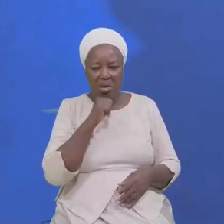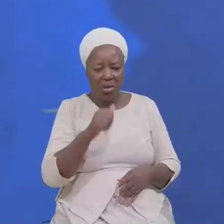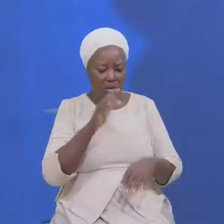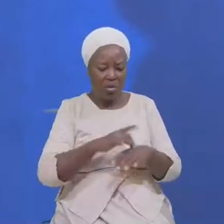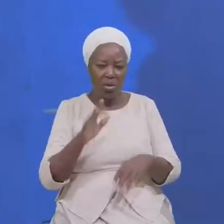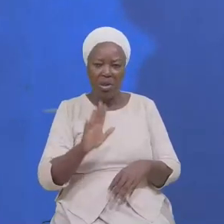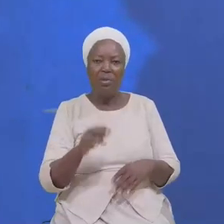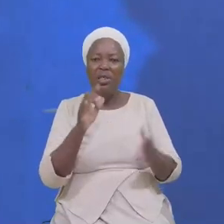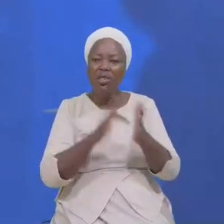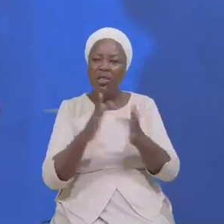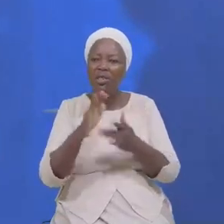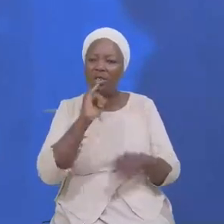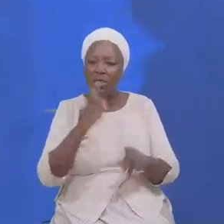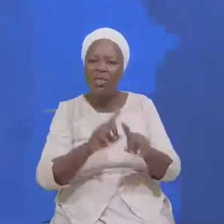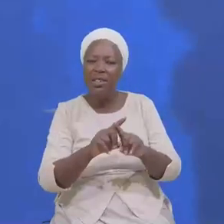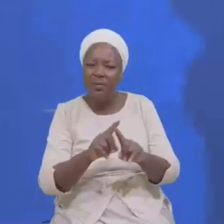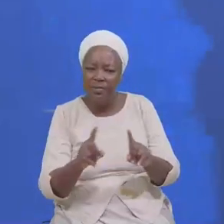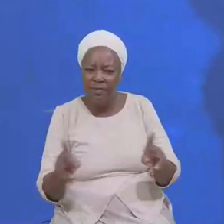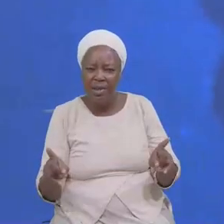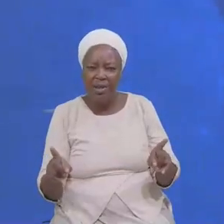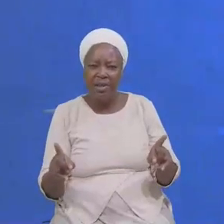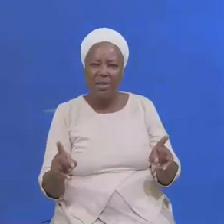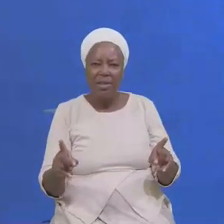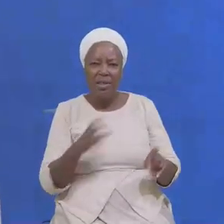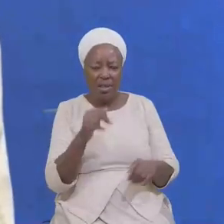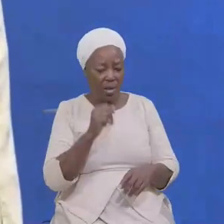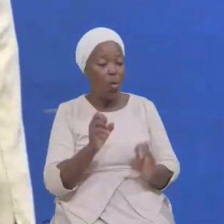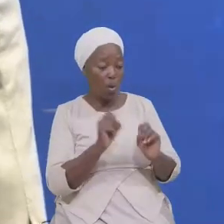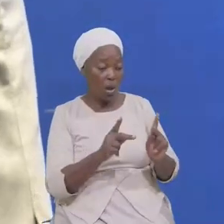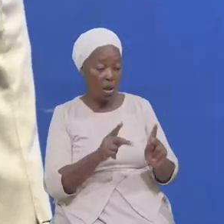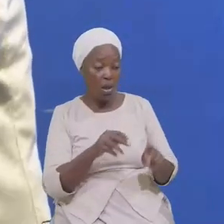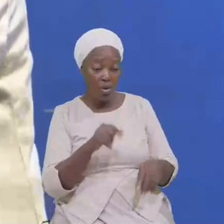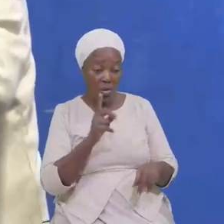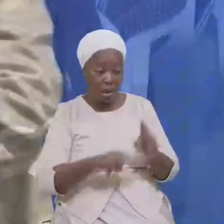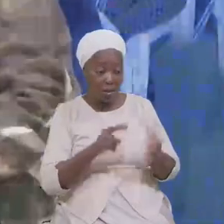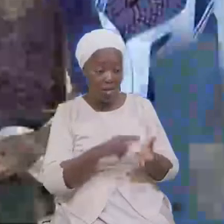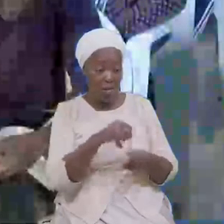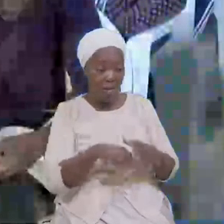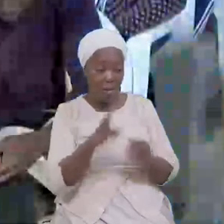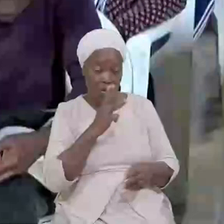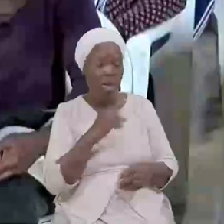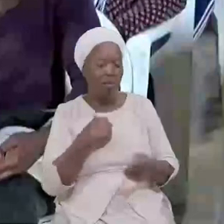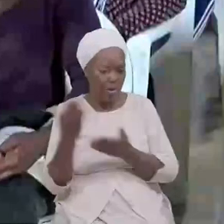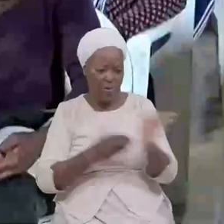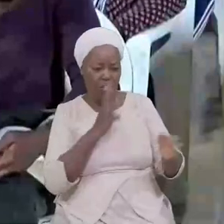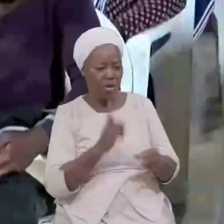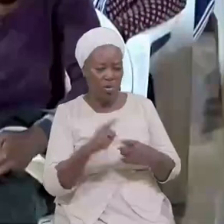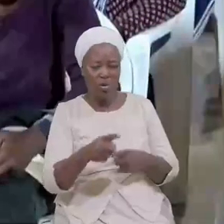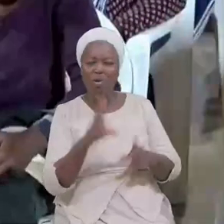Jésus est différent. Il n'a pas dit d'accord. Si tu ne peux pas aller vers l'eau, je vais prendre l'eau et t'amener ça.